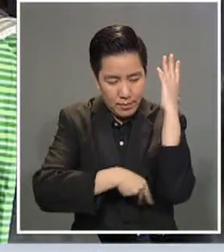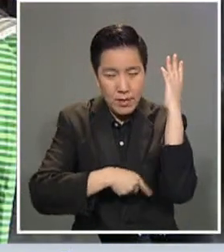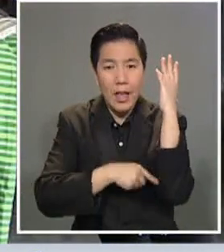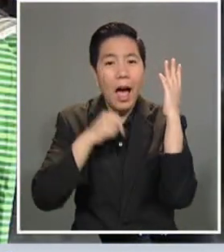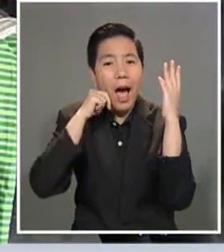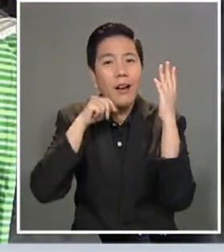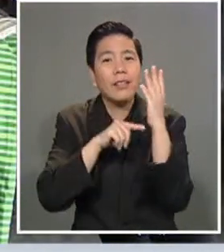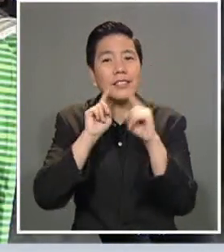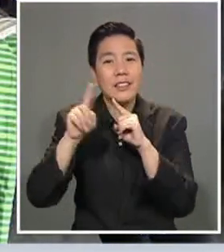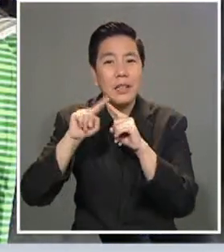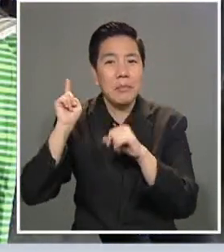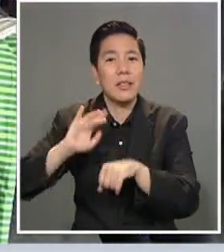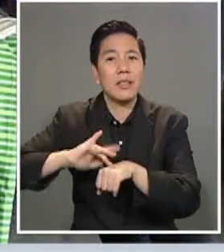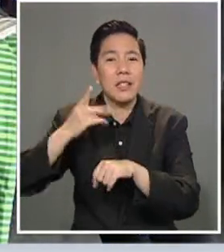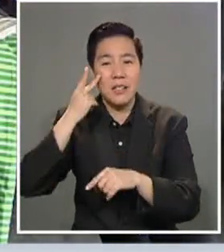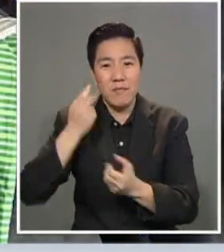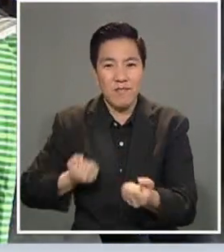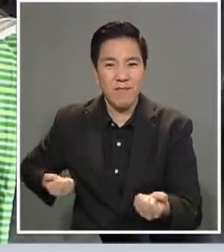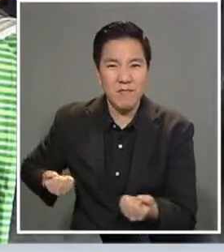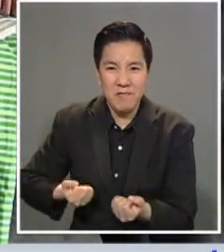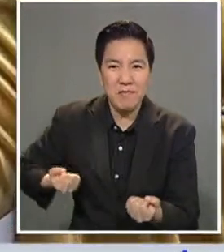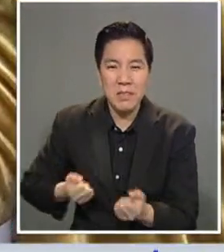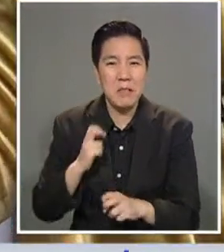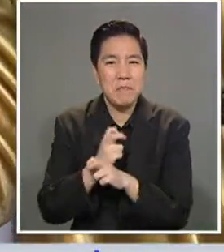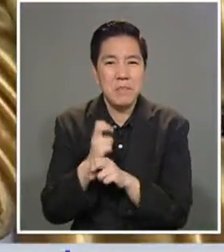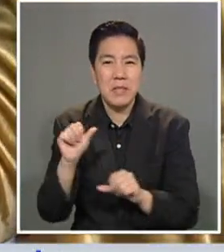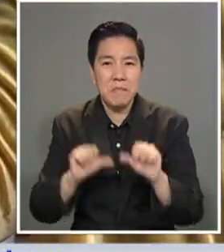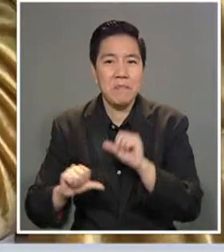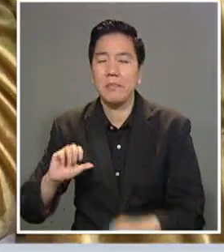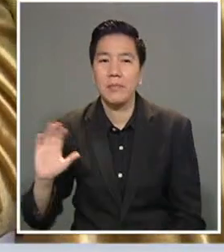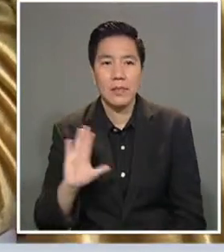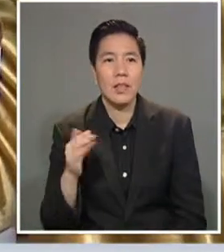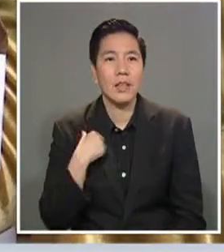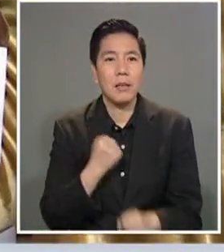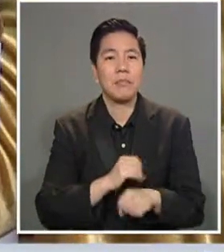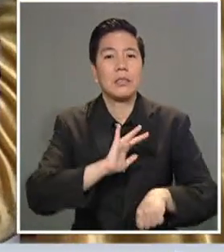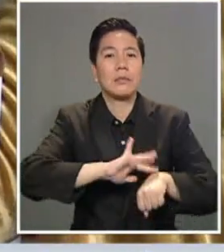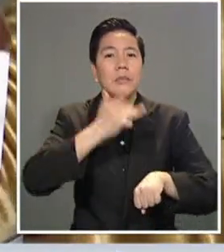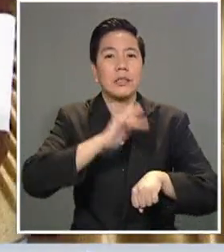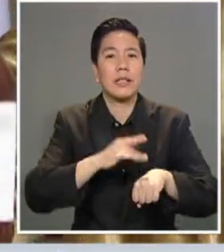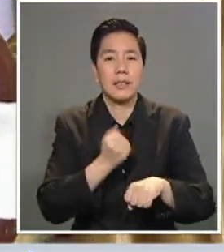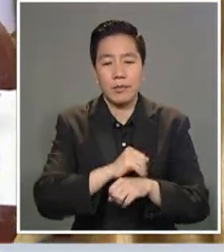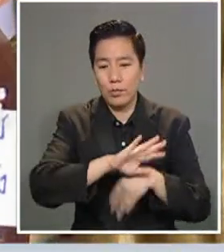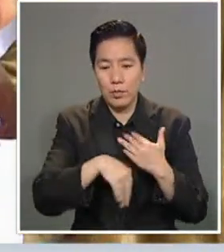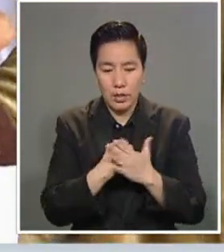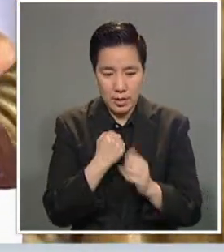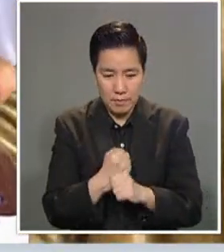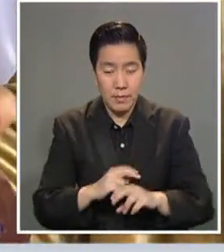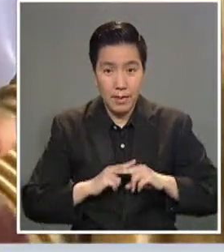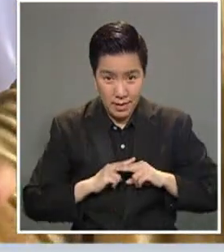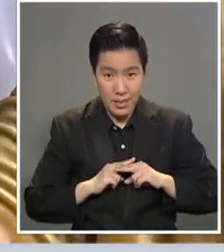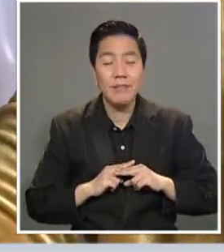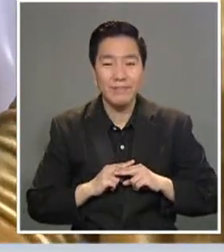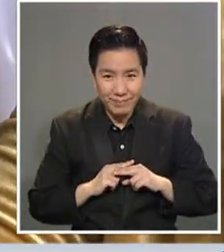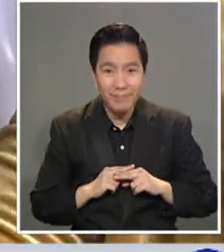พดีค่ะแล้วก็ไม่ต้องใช้ปุ๋ยมาก เลยค่ะอ๋อที่บอกแล้วว่าเราทำเป็นเกษตรอินทรีย์ใช ่ไหมใช่ค่ะ ผลิตได้เองด้วยนะฮะ อันนี้ผลิต